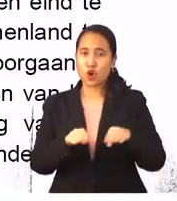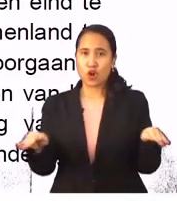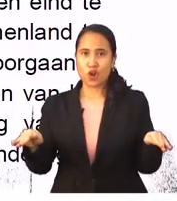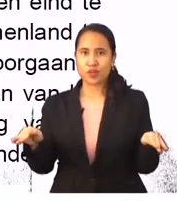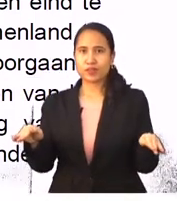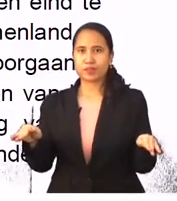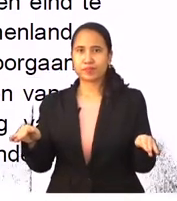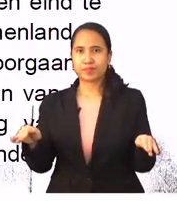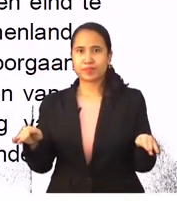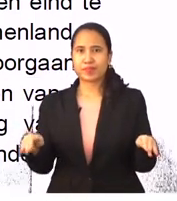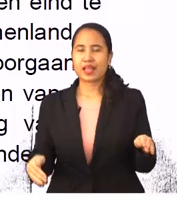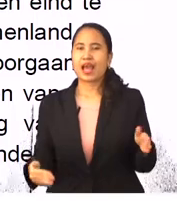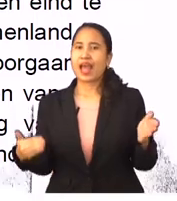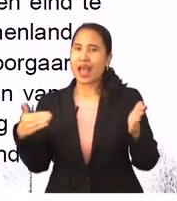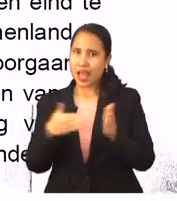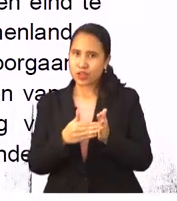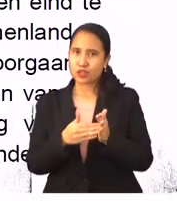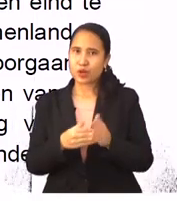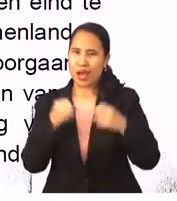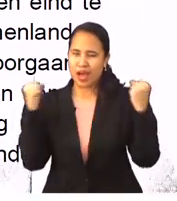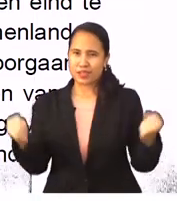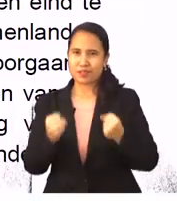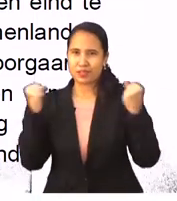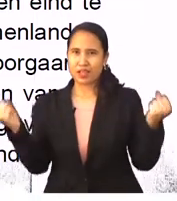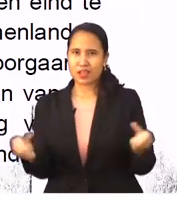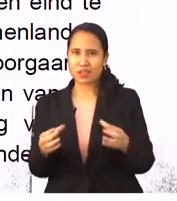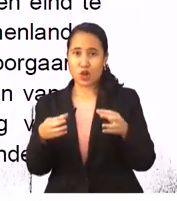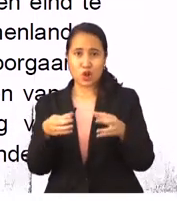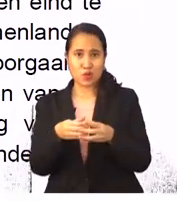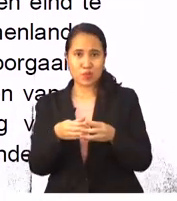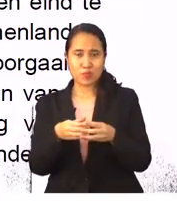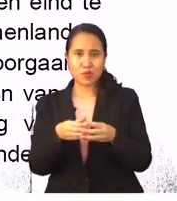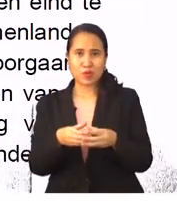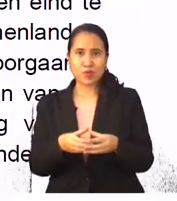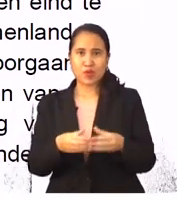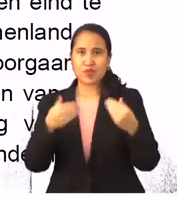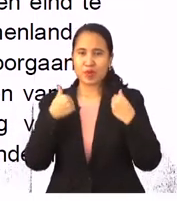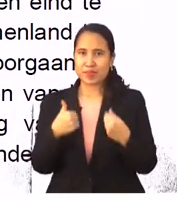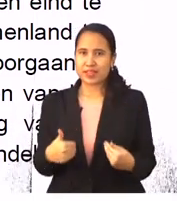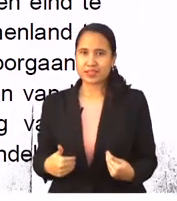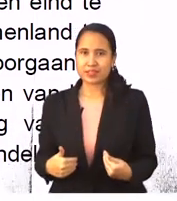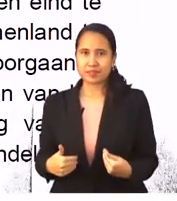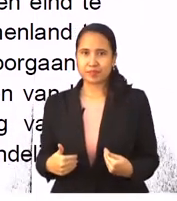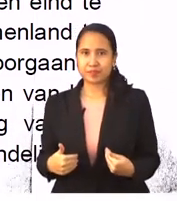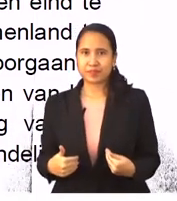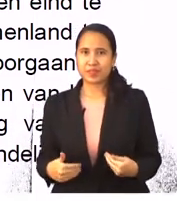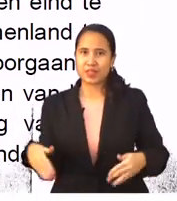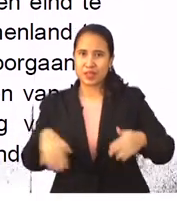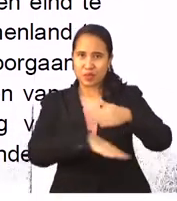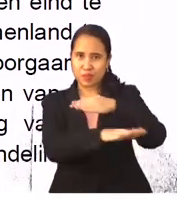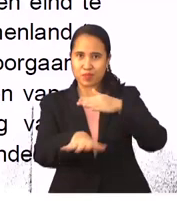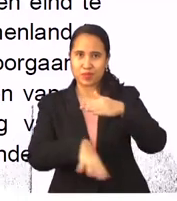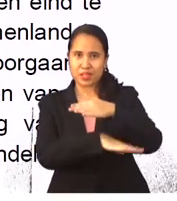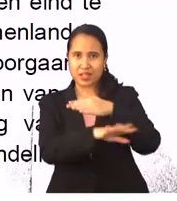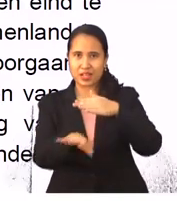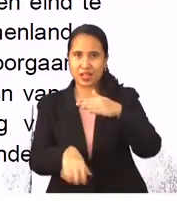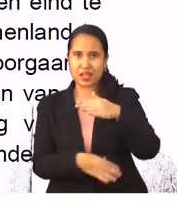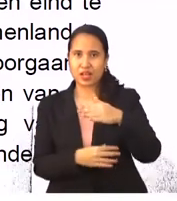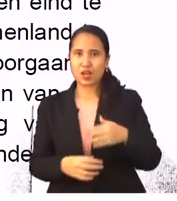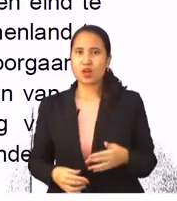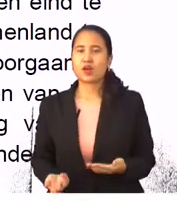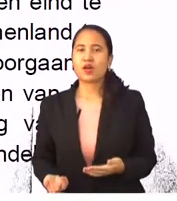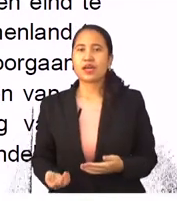dat een eind zou komen aan de activiteiten van een groep of groepen van opstandelingen die in het binnenland, vooral in